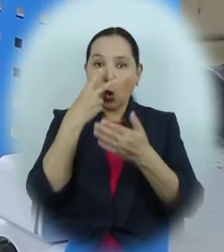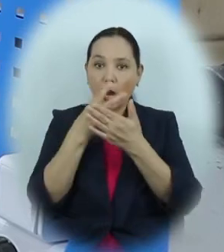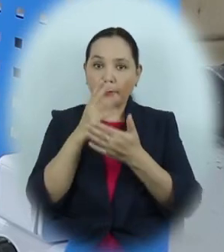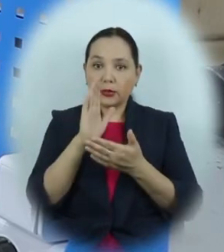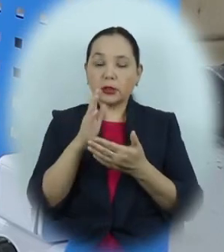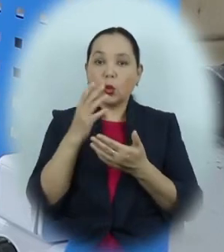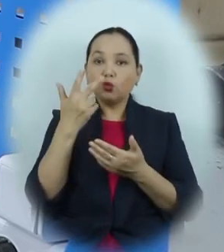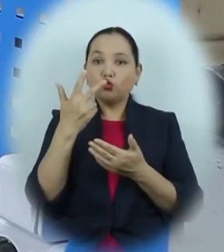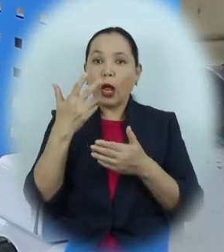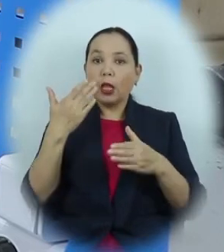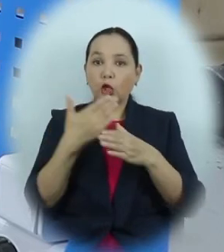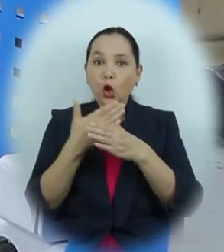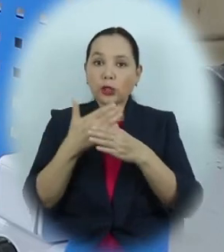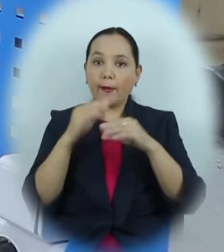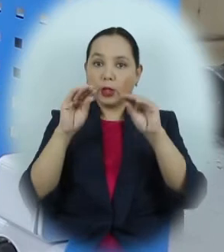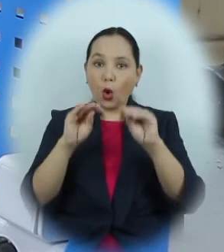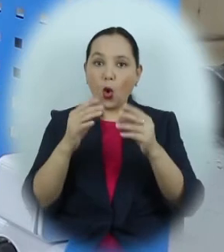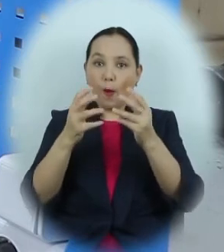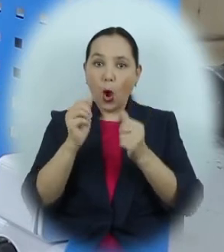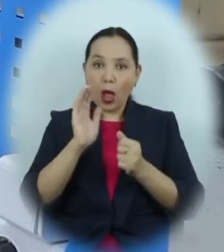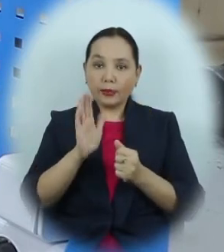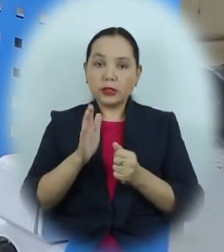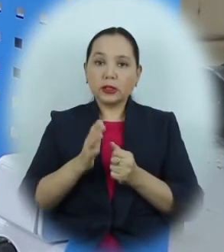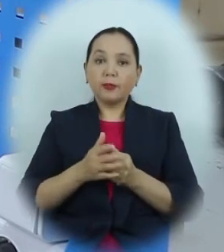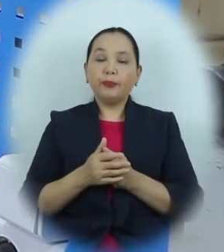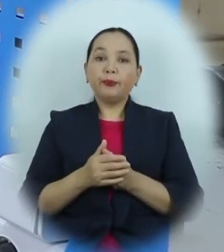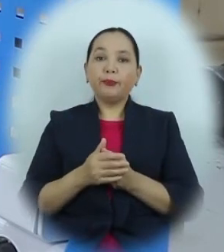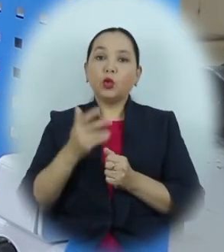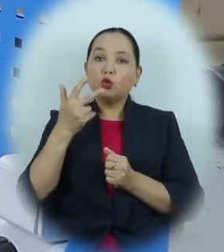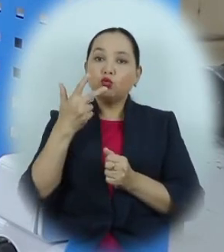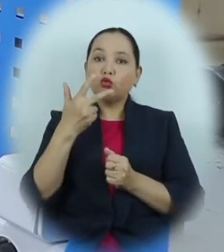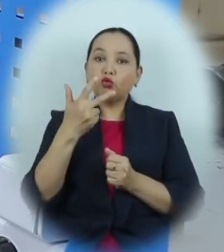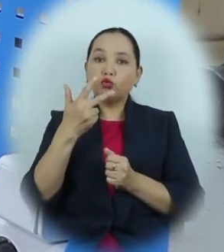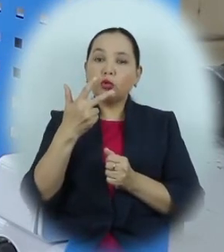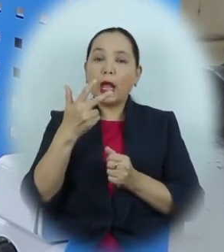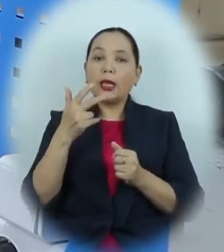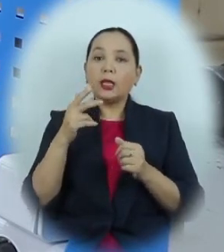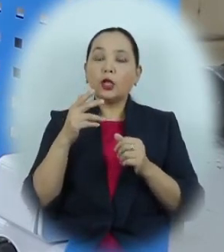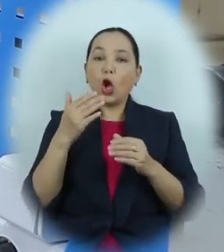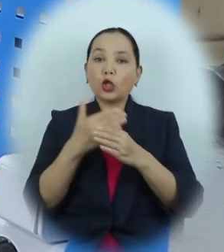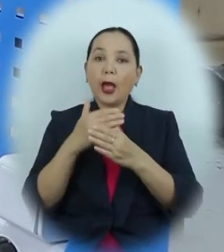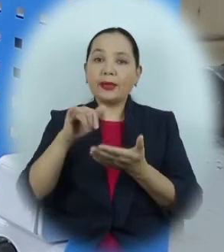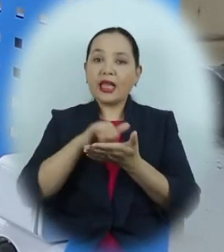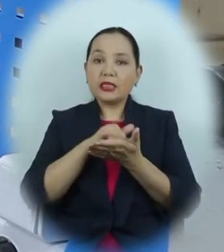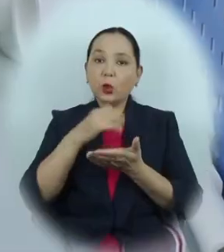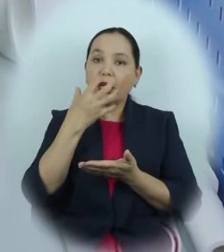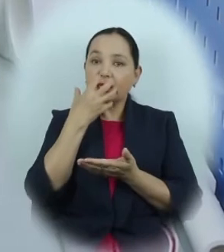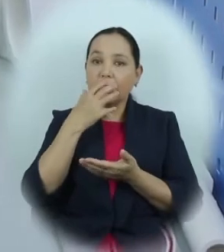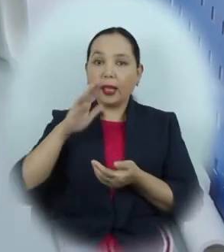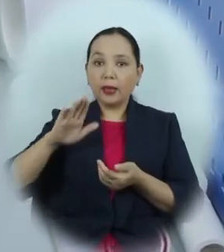qo'yib olamiz. Qo'yib olayotganda mana 3 talik yordamida bu lazmolimiz